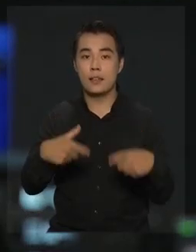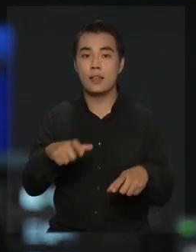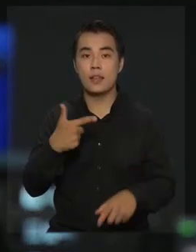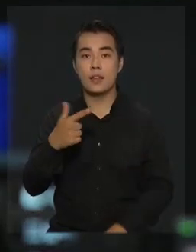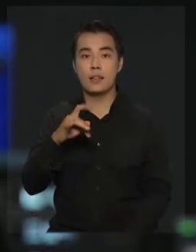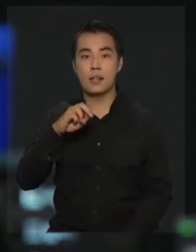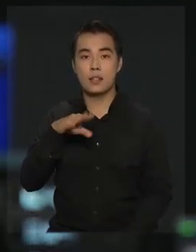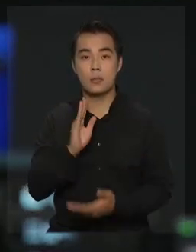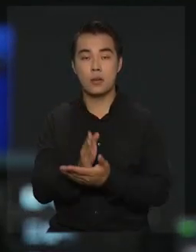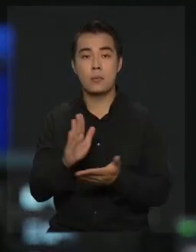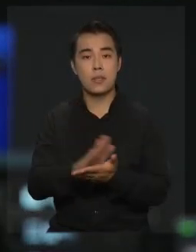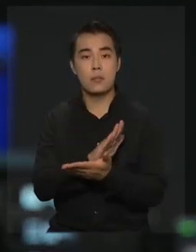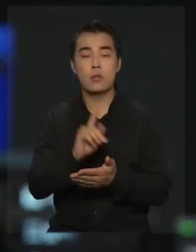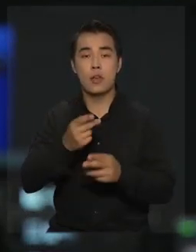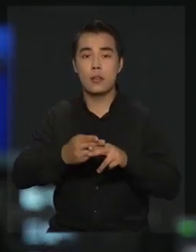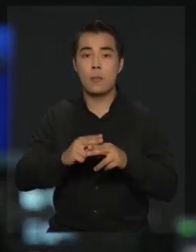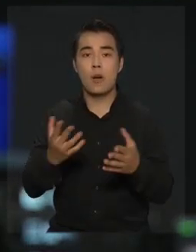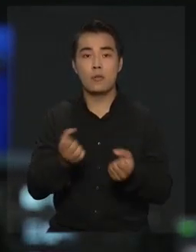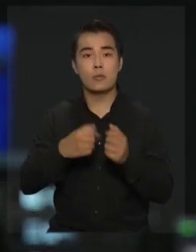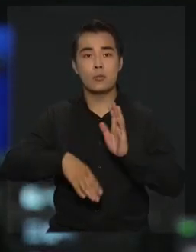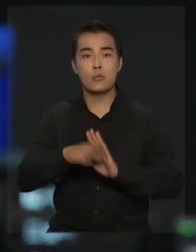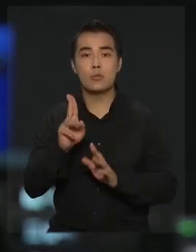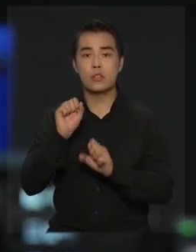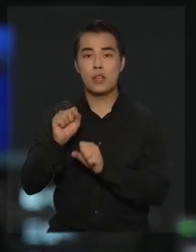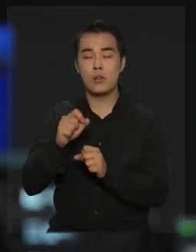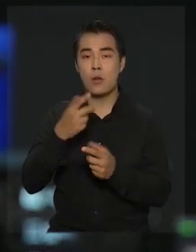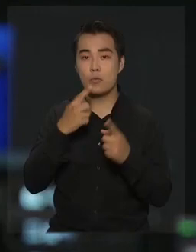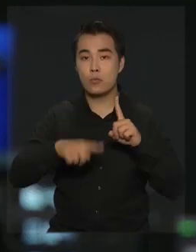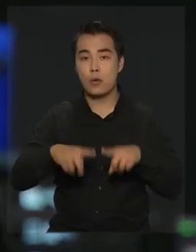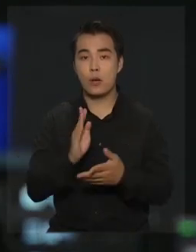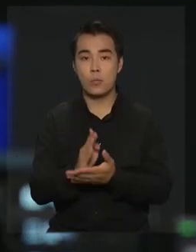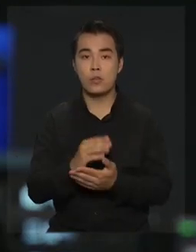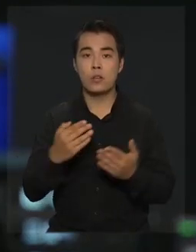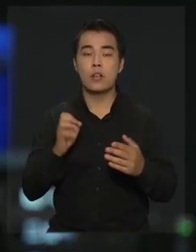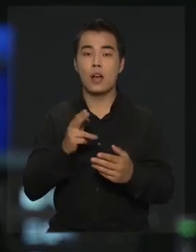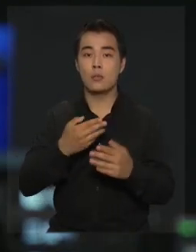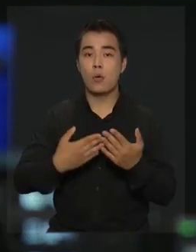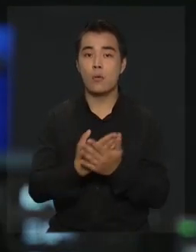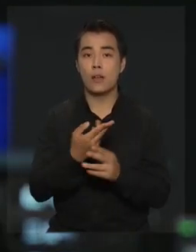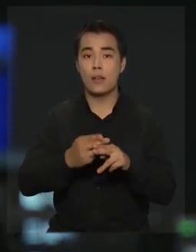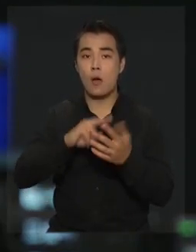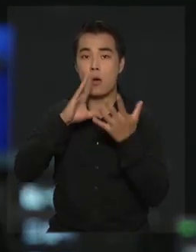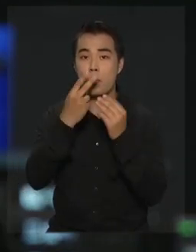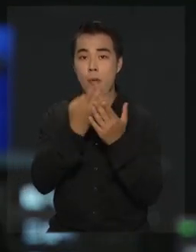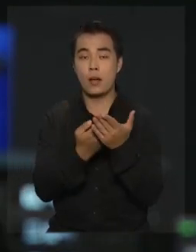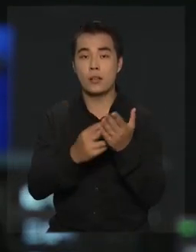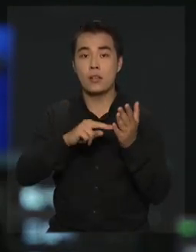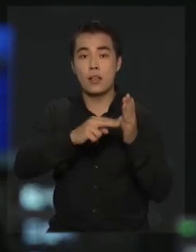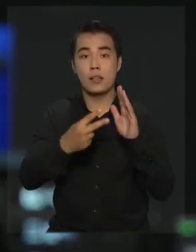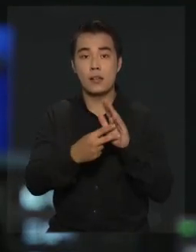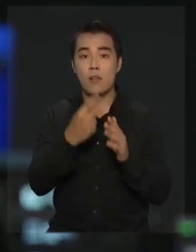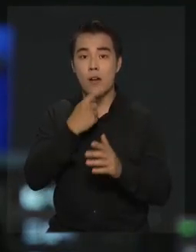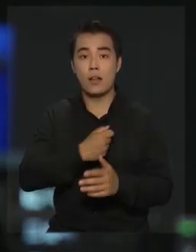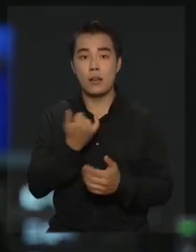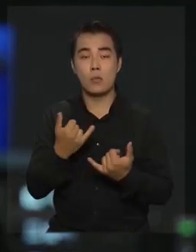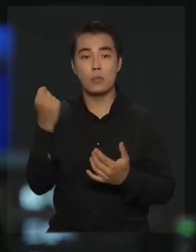есть бесплатно. Но эту льготу получат только лучшие защитники Родины. Как новая образовательная льгота может повысить престиж воинской службы,